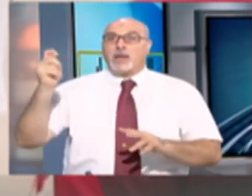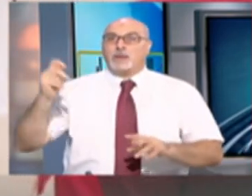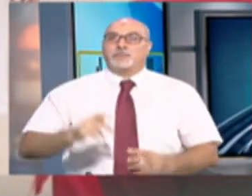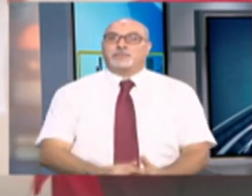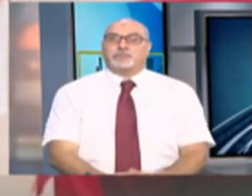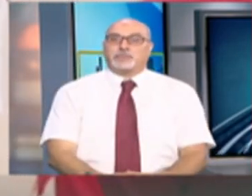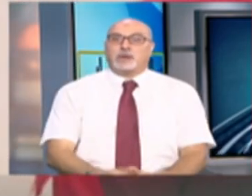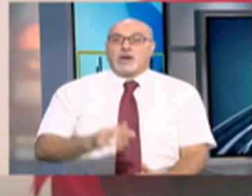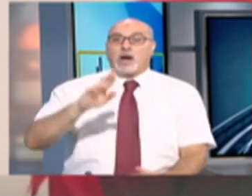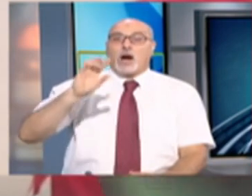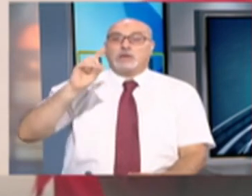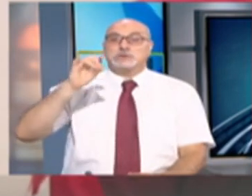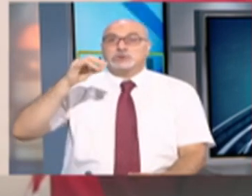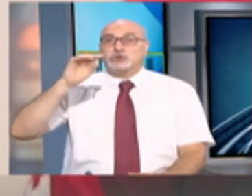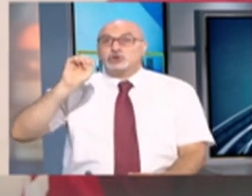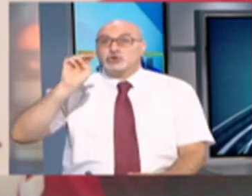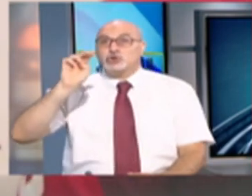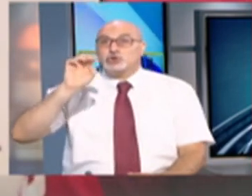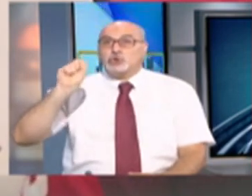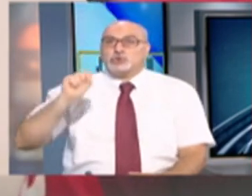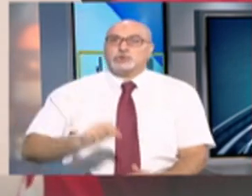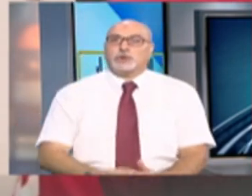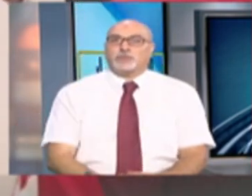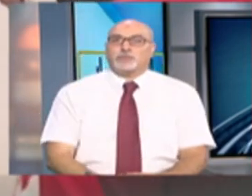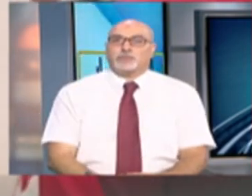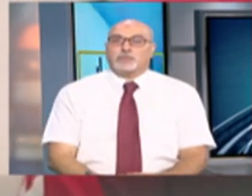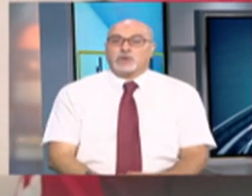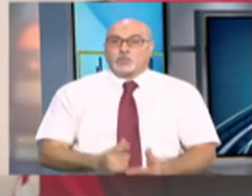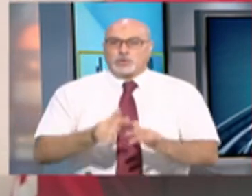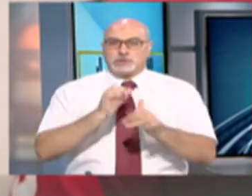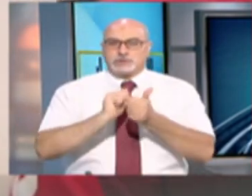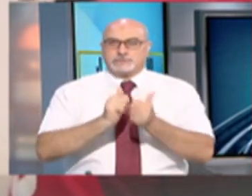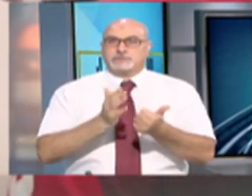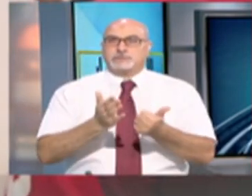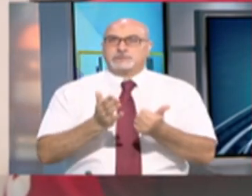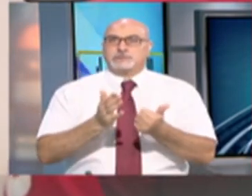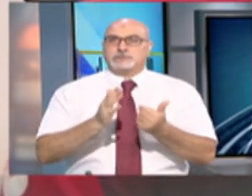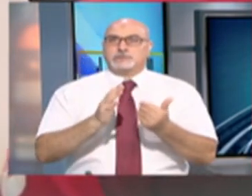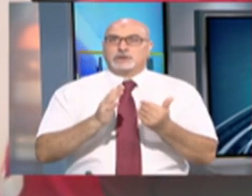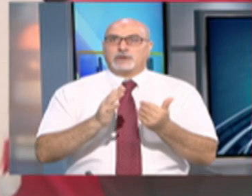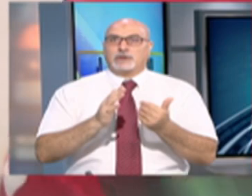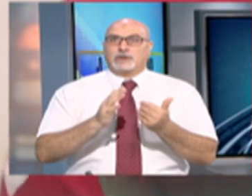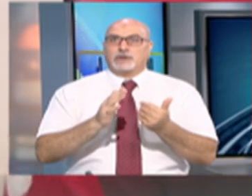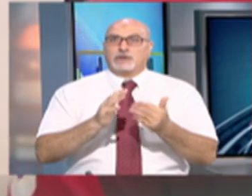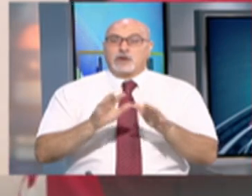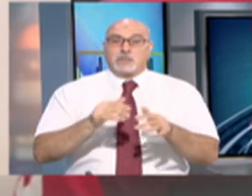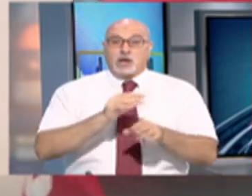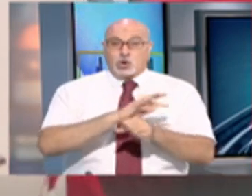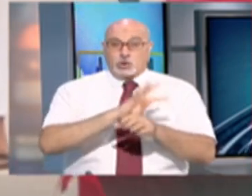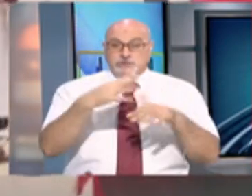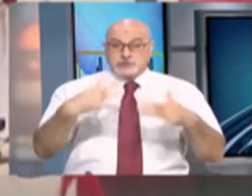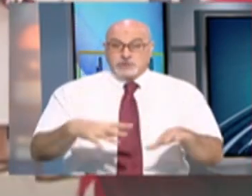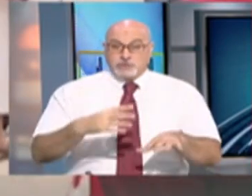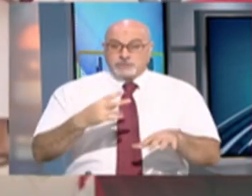لا غاديوز، وهران اللي ترفع التحدي بعد البانديمي متاع الكوفيد